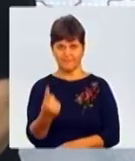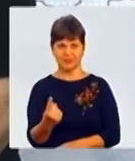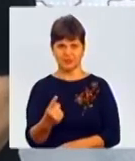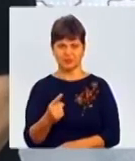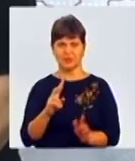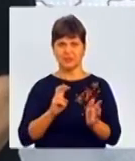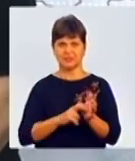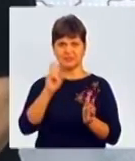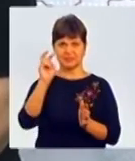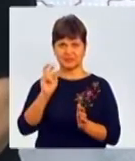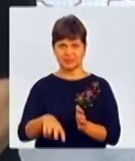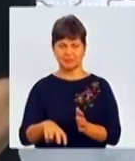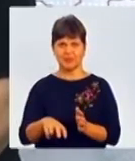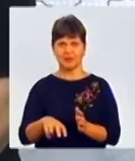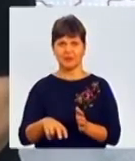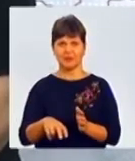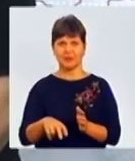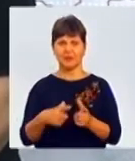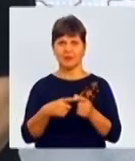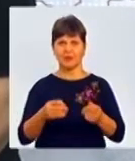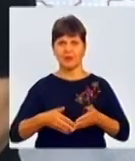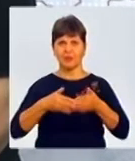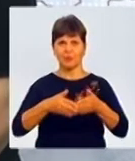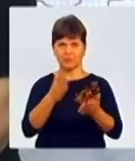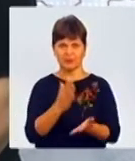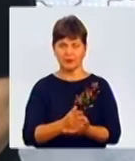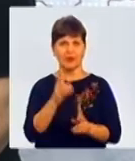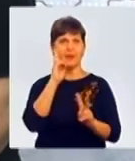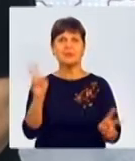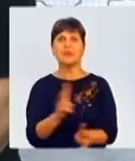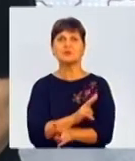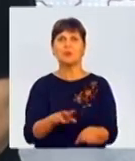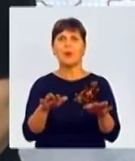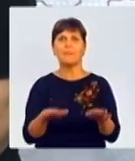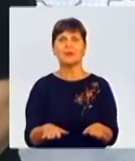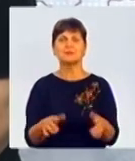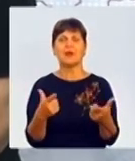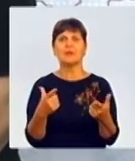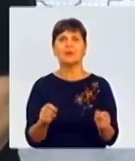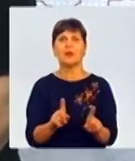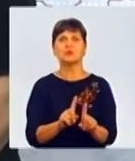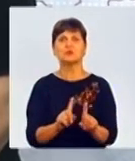стрибати з плавзасобів в незнайомих місцях, особливо з